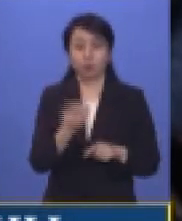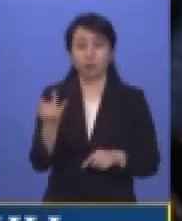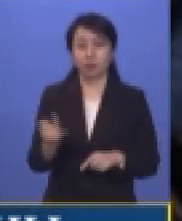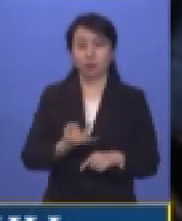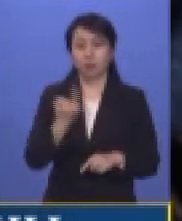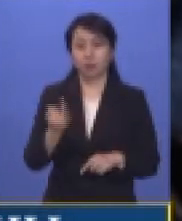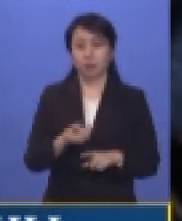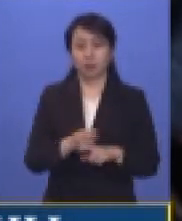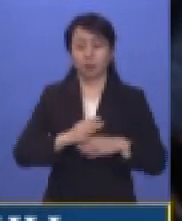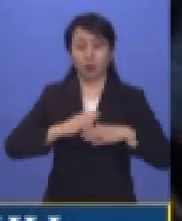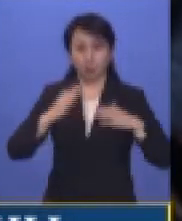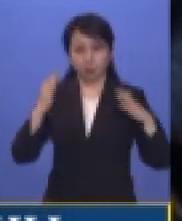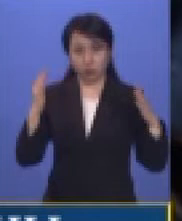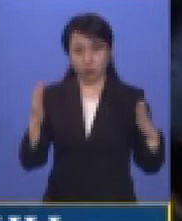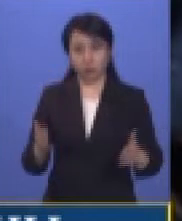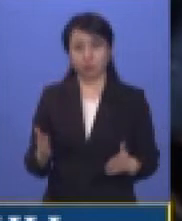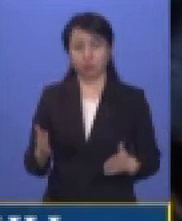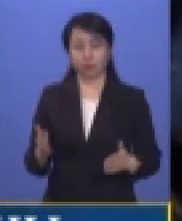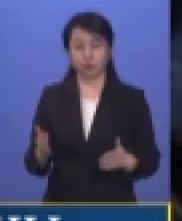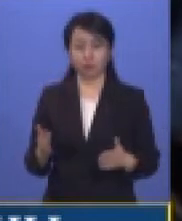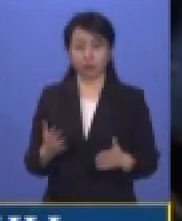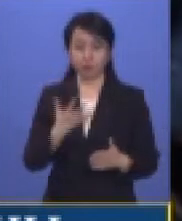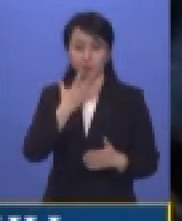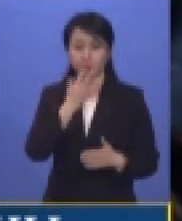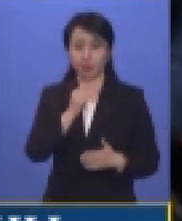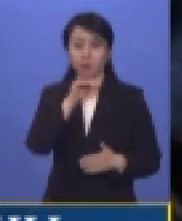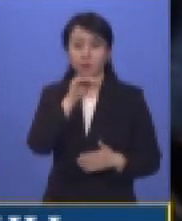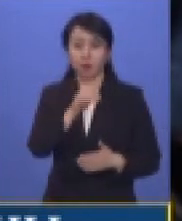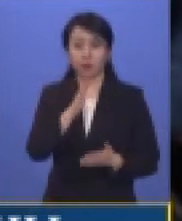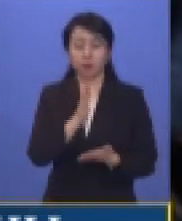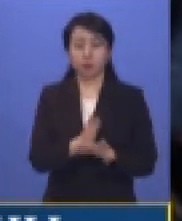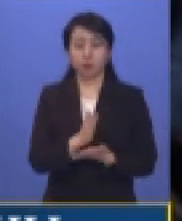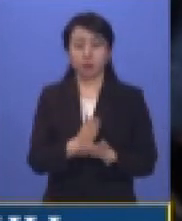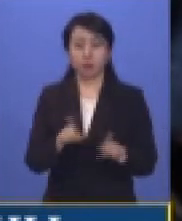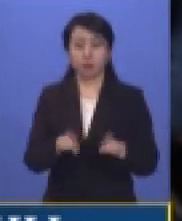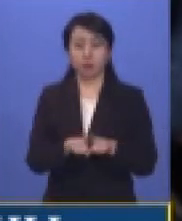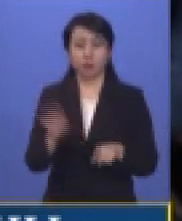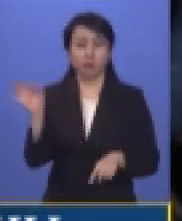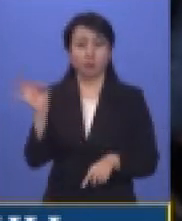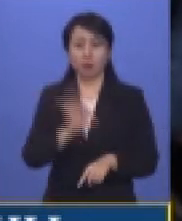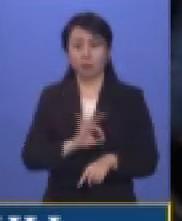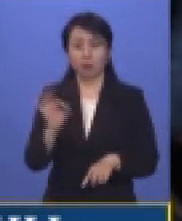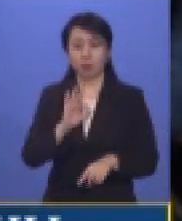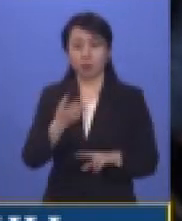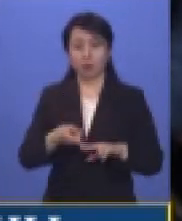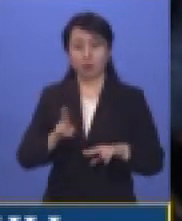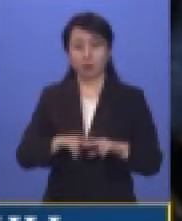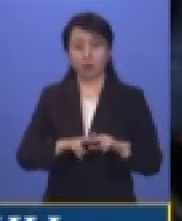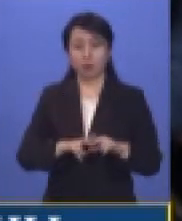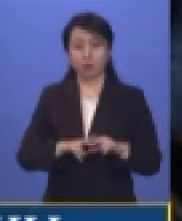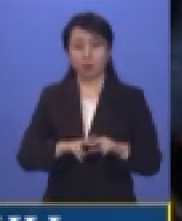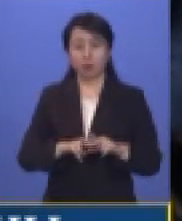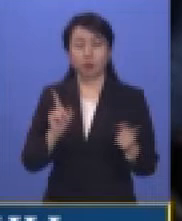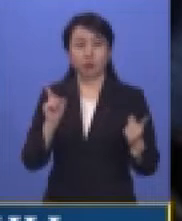интересной, очень обширной. И как бы в своей каждой профессии есть такие моменты, которые как бы нигде больше